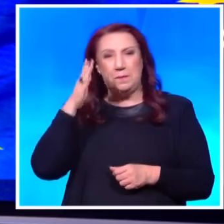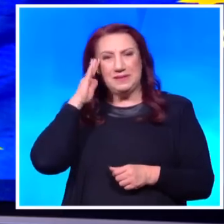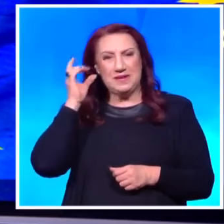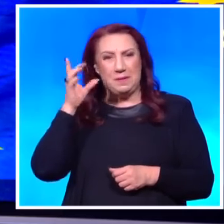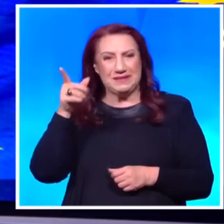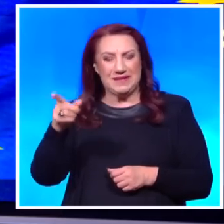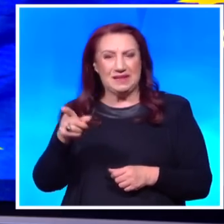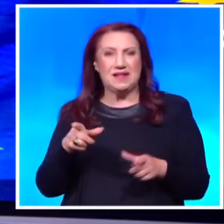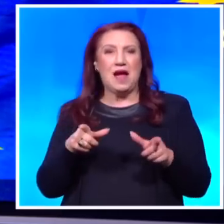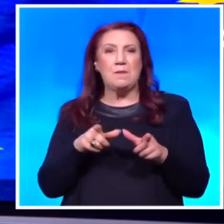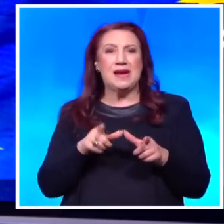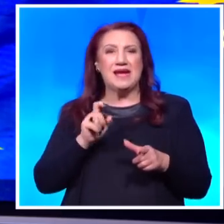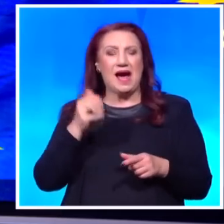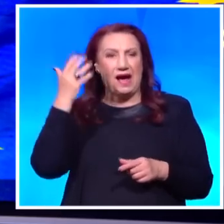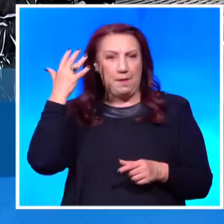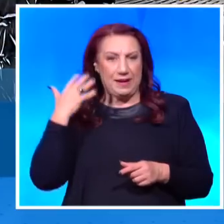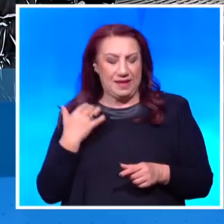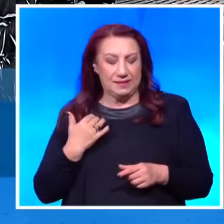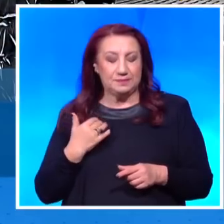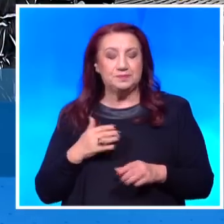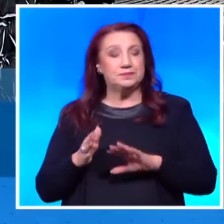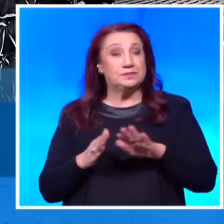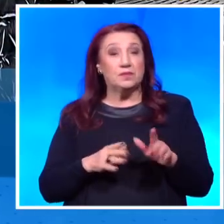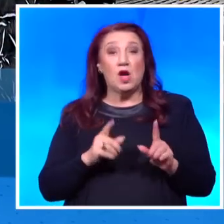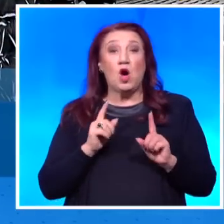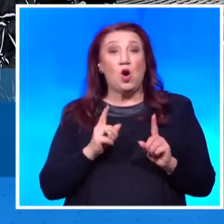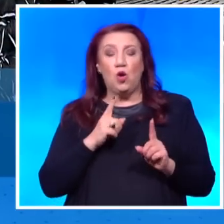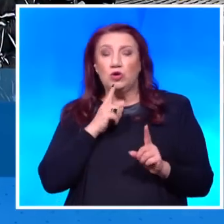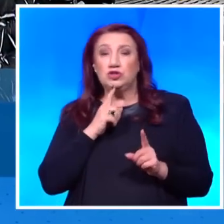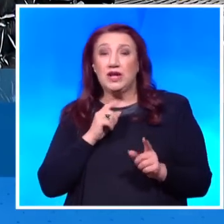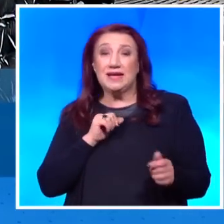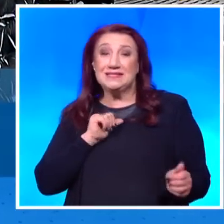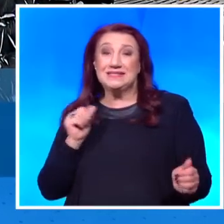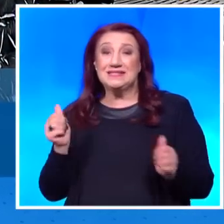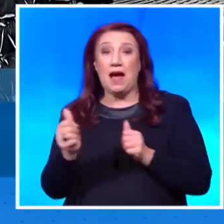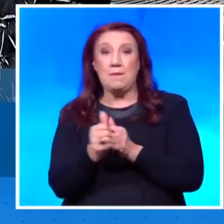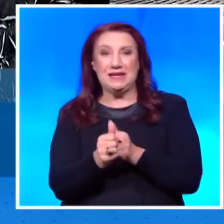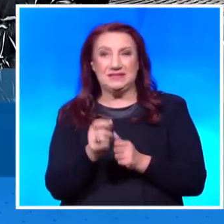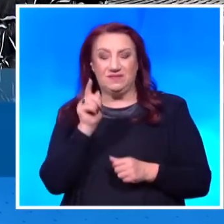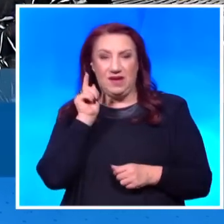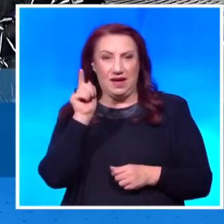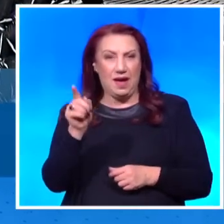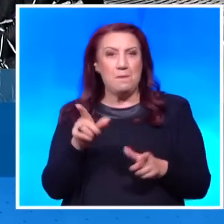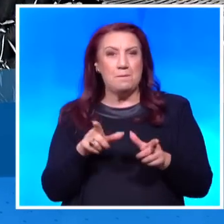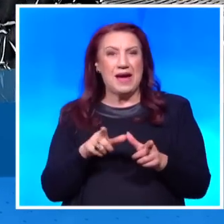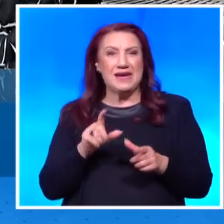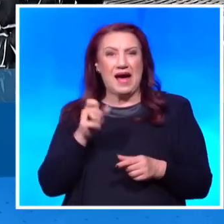да довърши мандата на Габриел? Въпрос към кореспондента ни за европейските институции Десислава Минчева. Добър